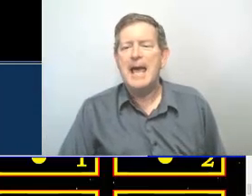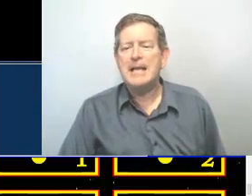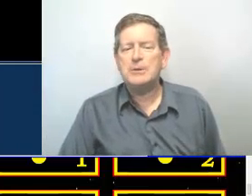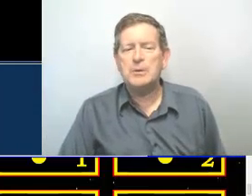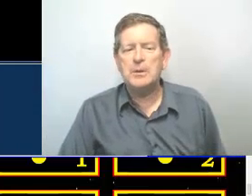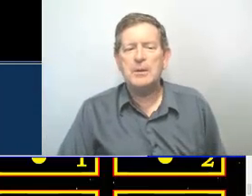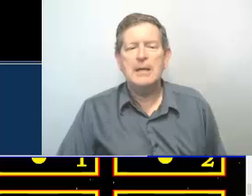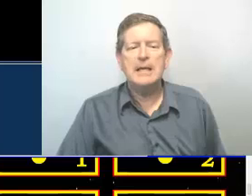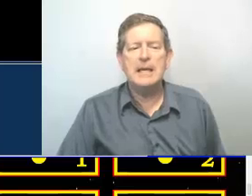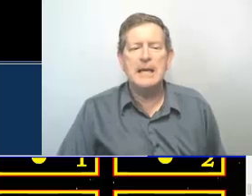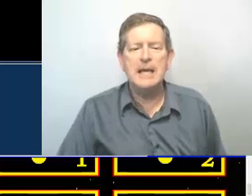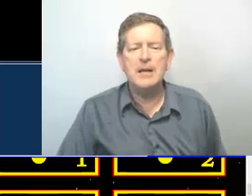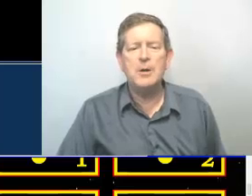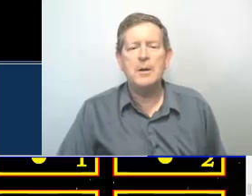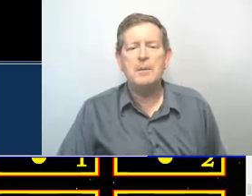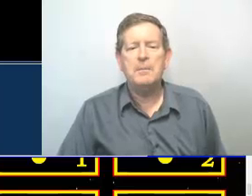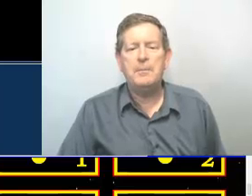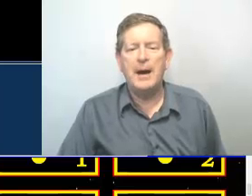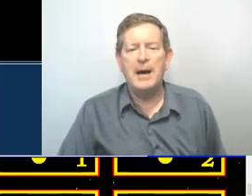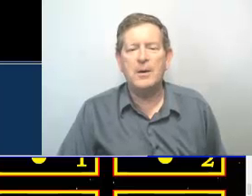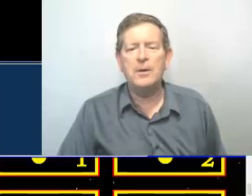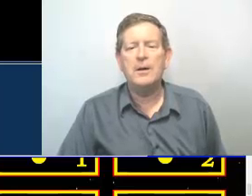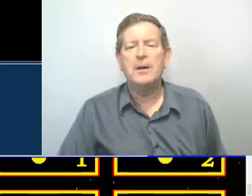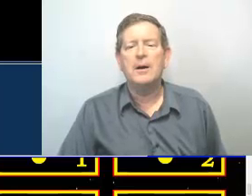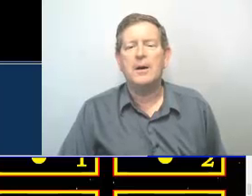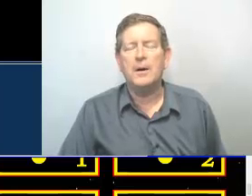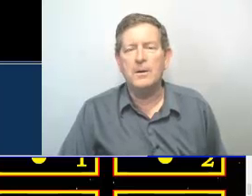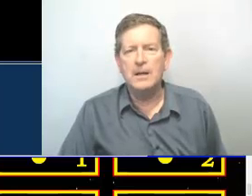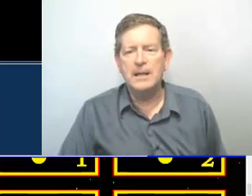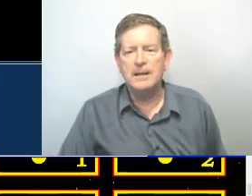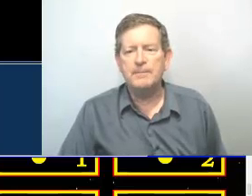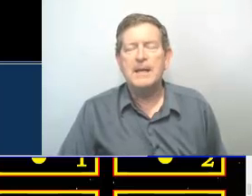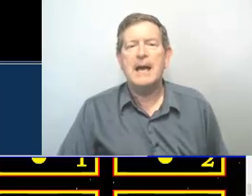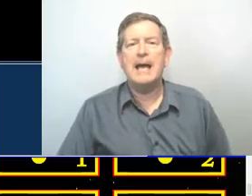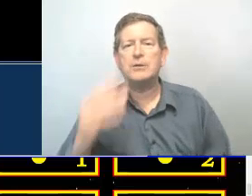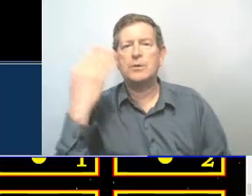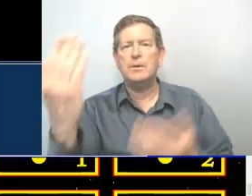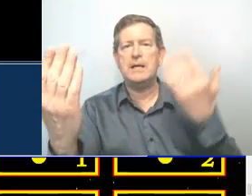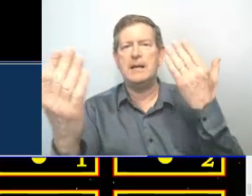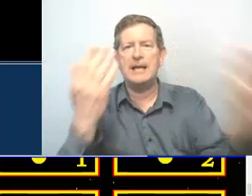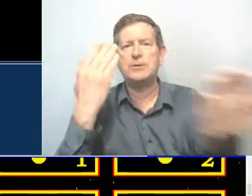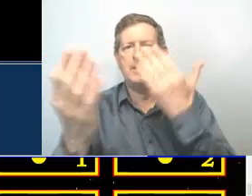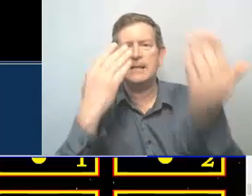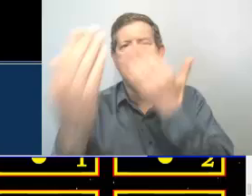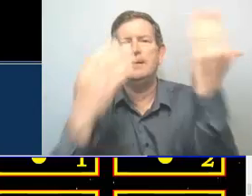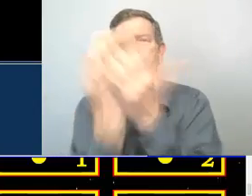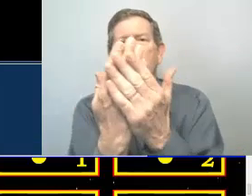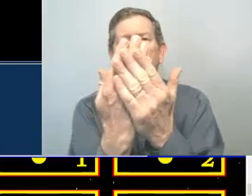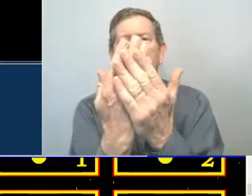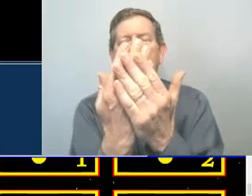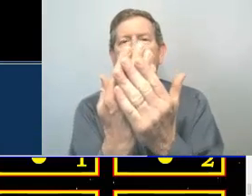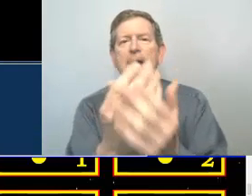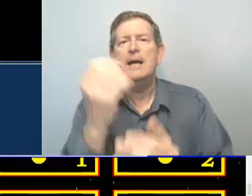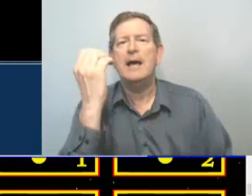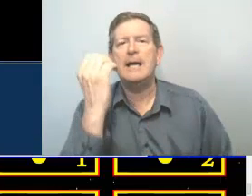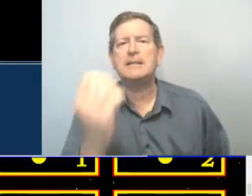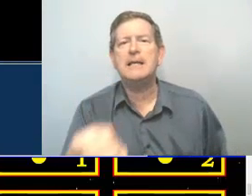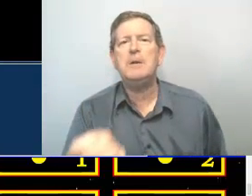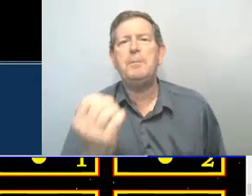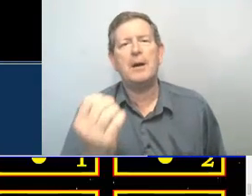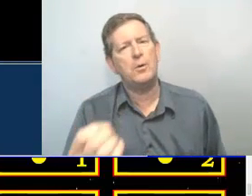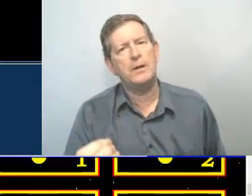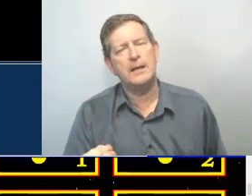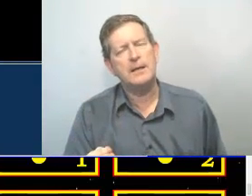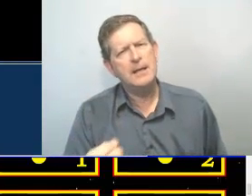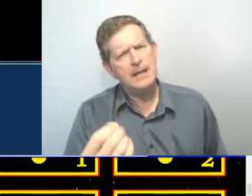Voilà. Est-ce que il parle anglais? Est-ce qu'il? Voilà.